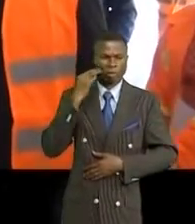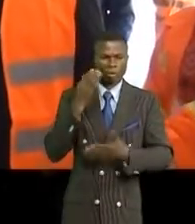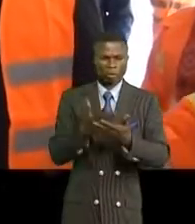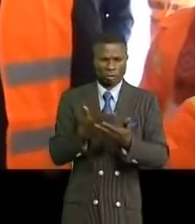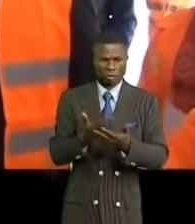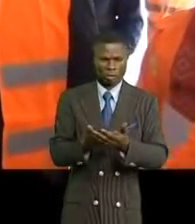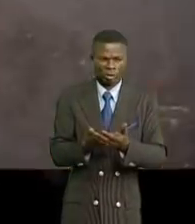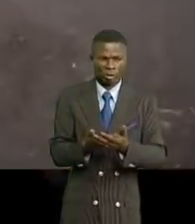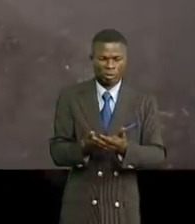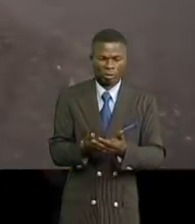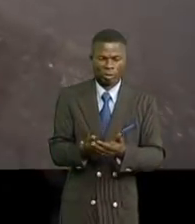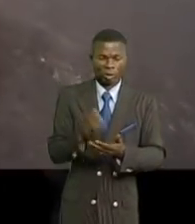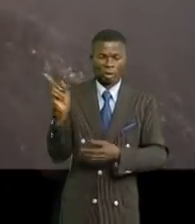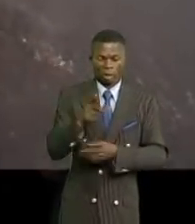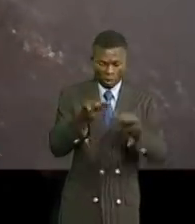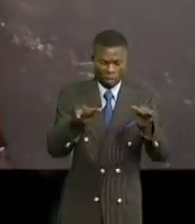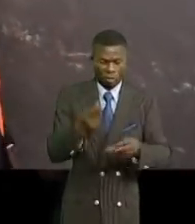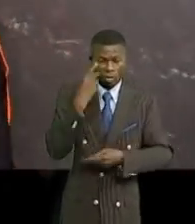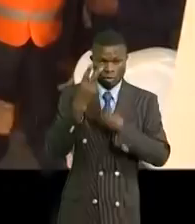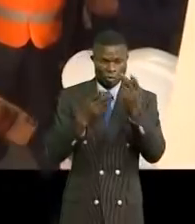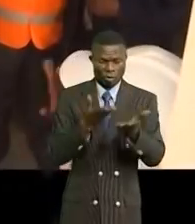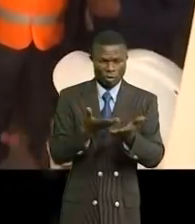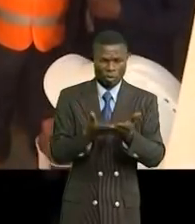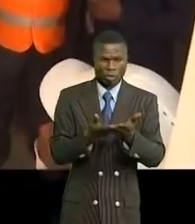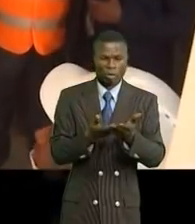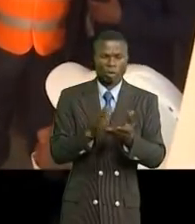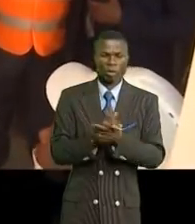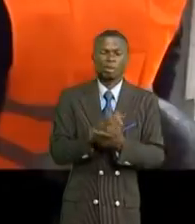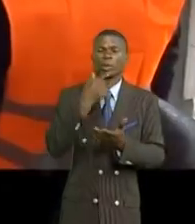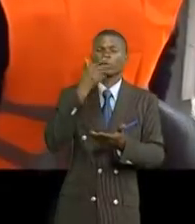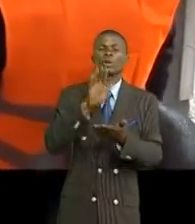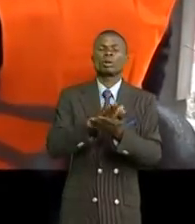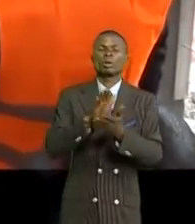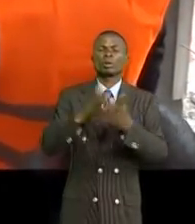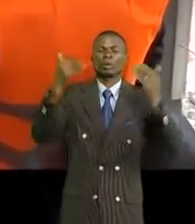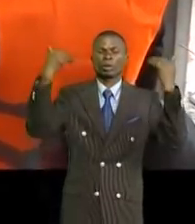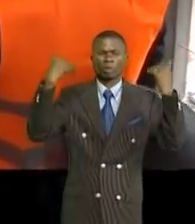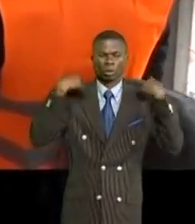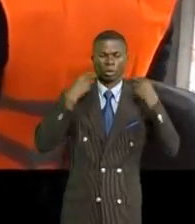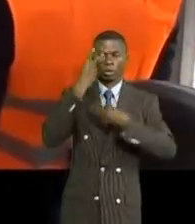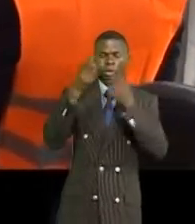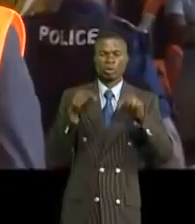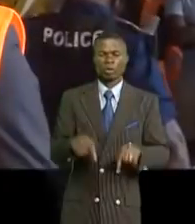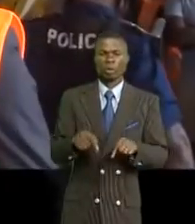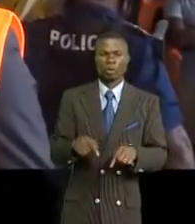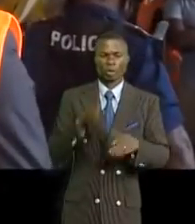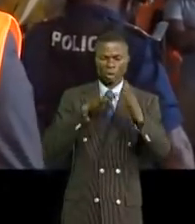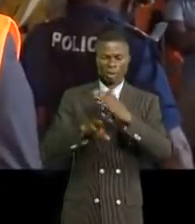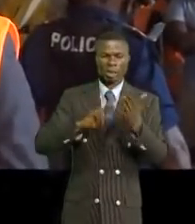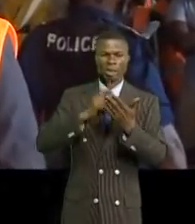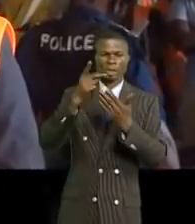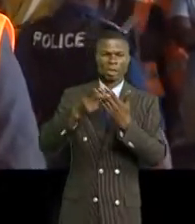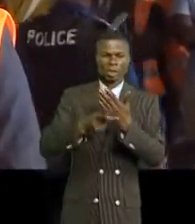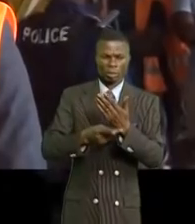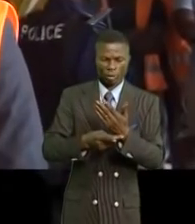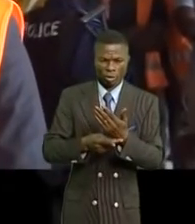jean pierre lyon s'est rendu sur place mon premier propose c'est de remercier les autorités pour sa visite de ce jour qui vient nous rêver gorée